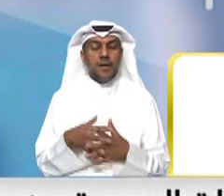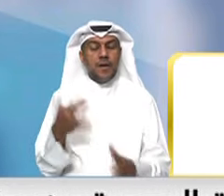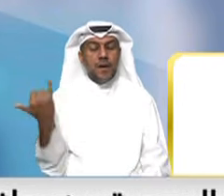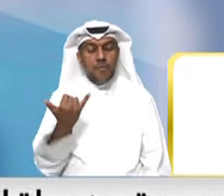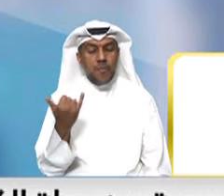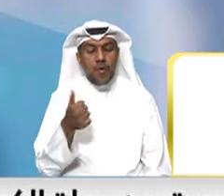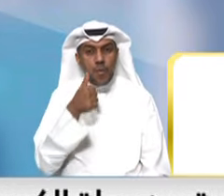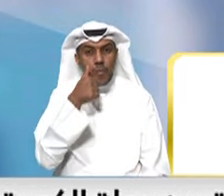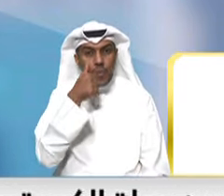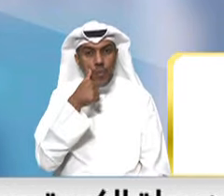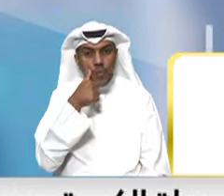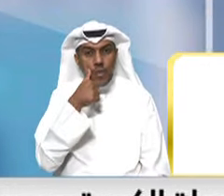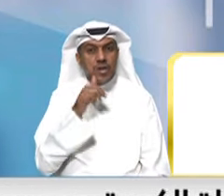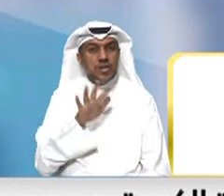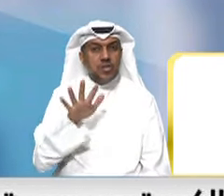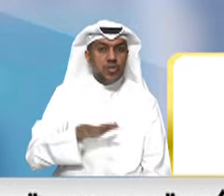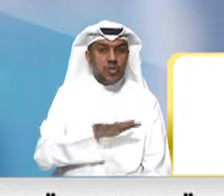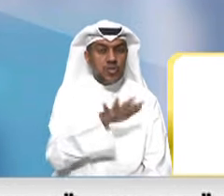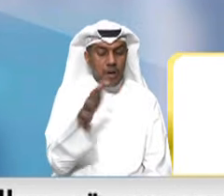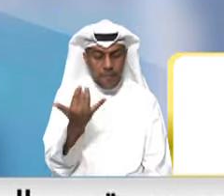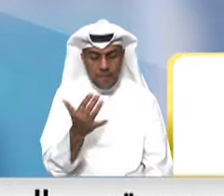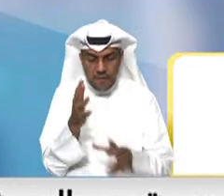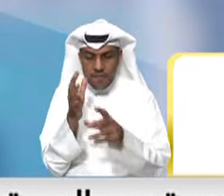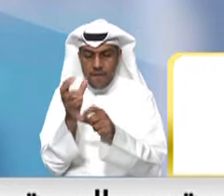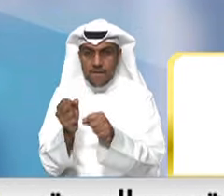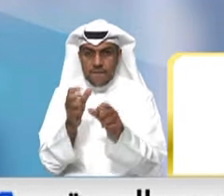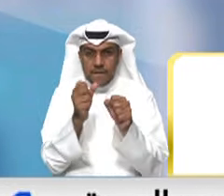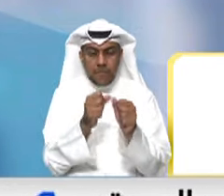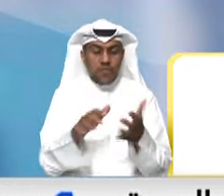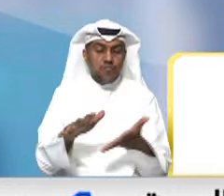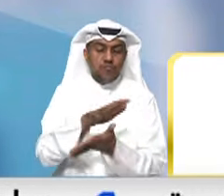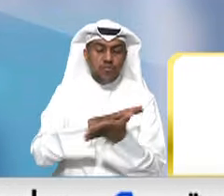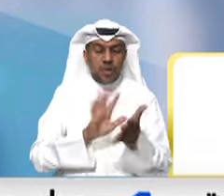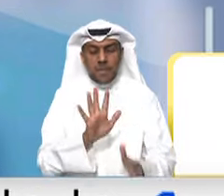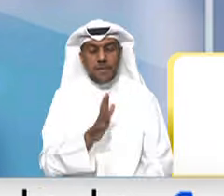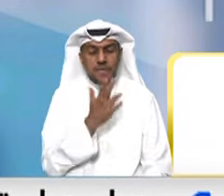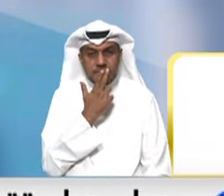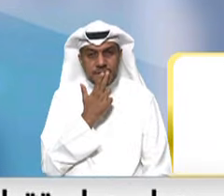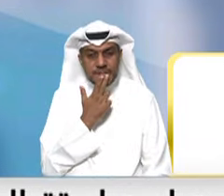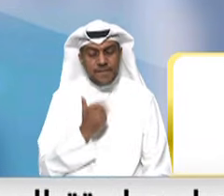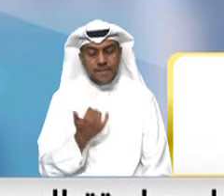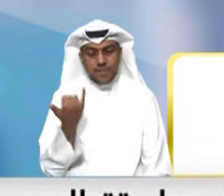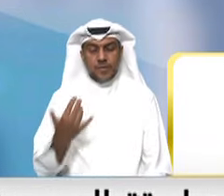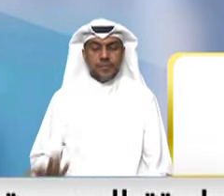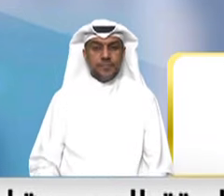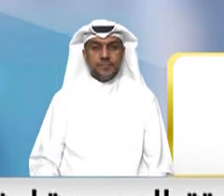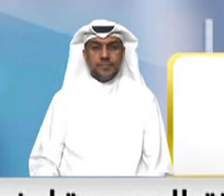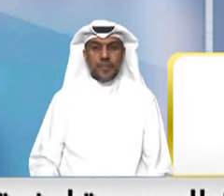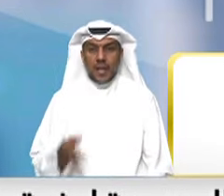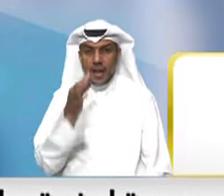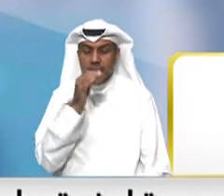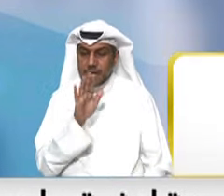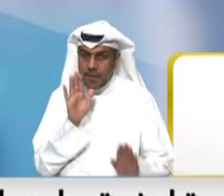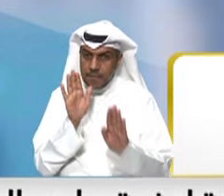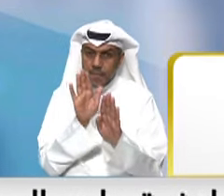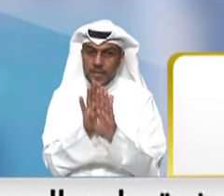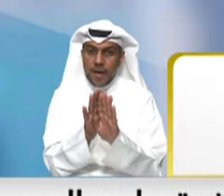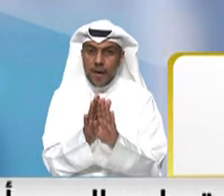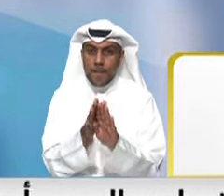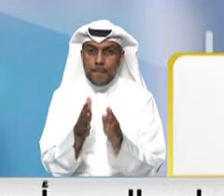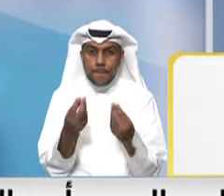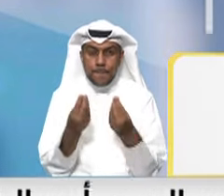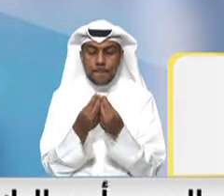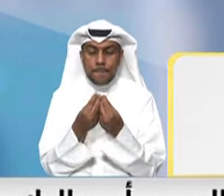وشعوب دول الجوار وأمن واستقرار المنطقة ككل. كما أكد على أهمية توفير الدعم لدول الجوار